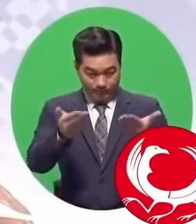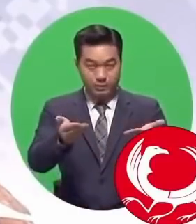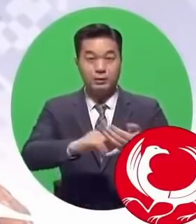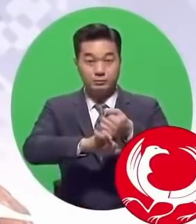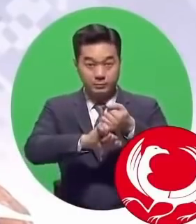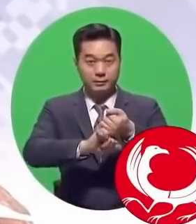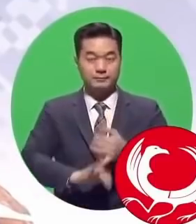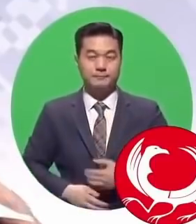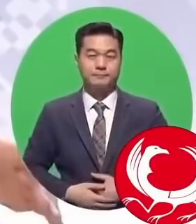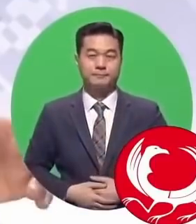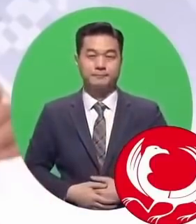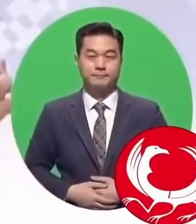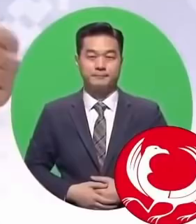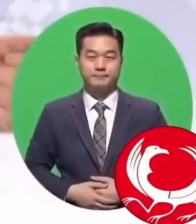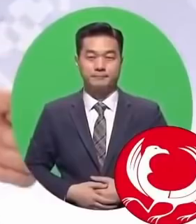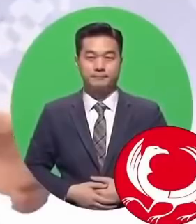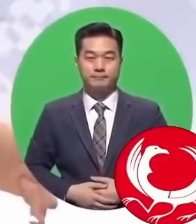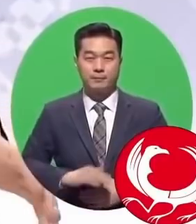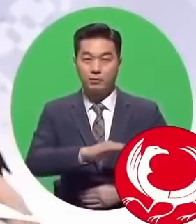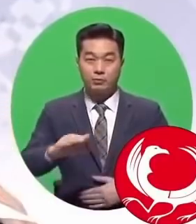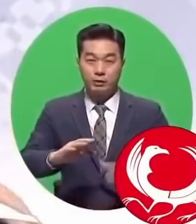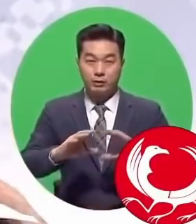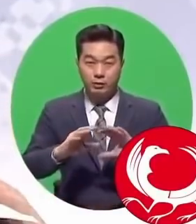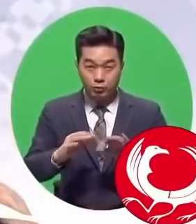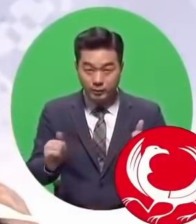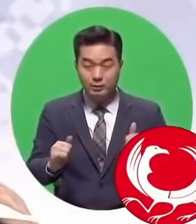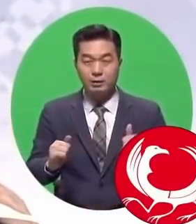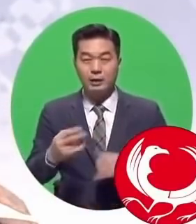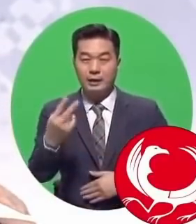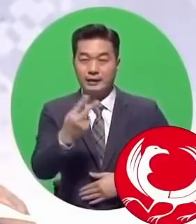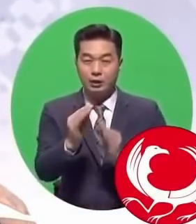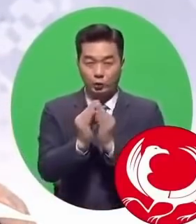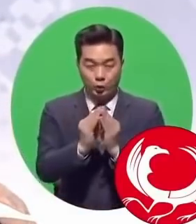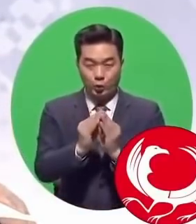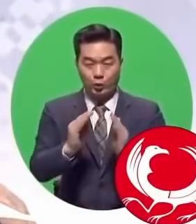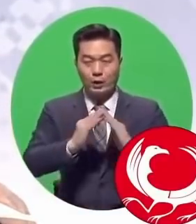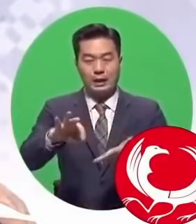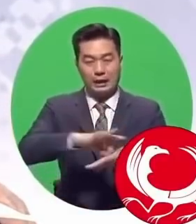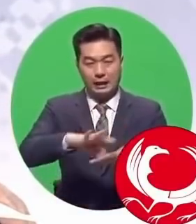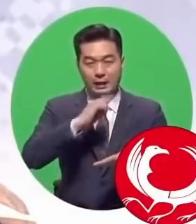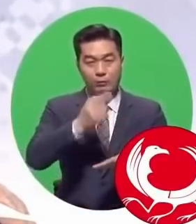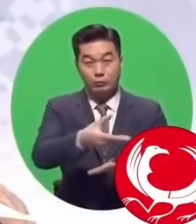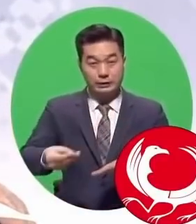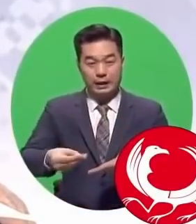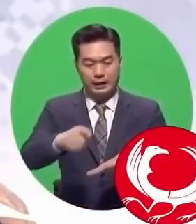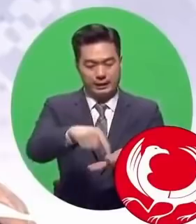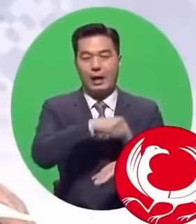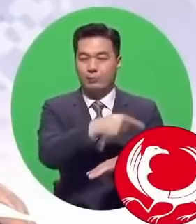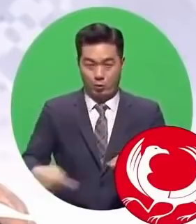드리겠습니다. 그리하여 우리 국민들이 2천조의 가계부채를 갚음으로써 연간 100조나